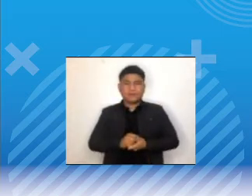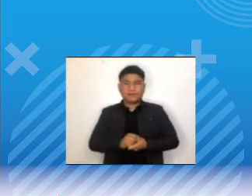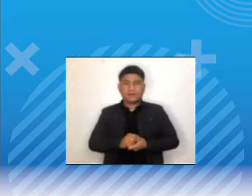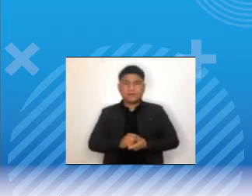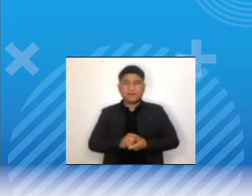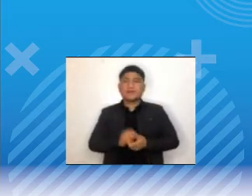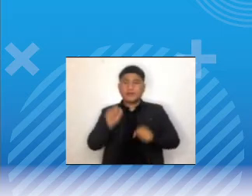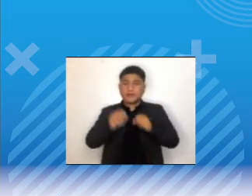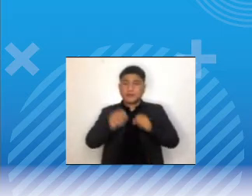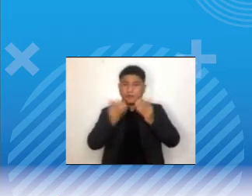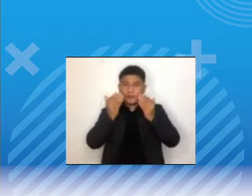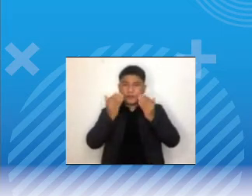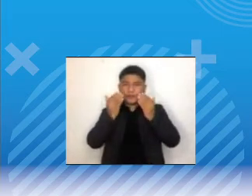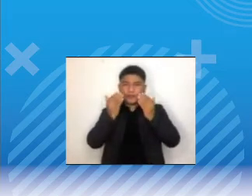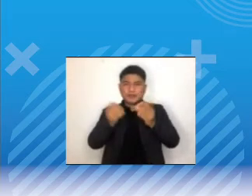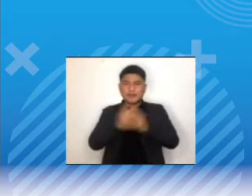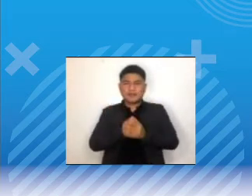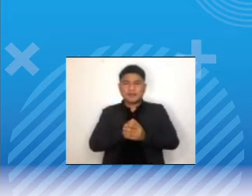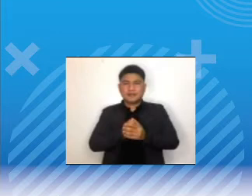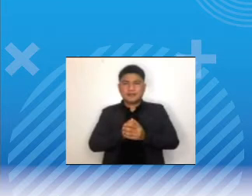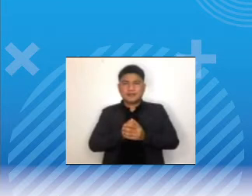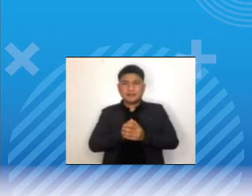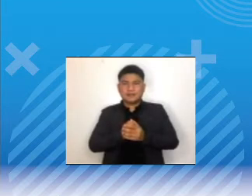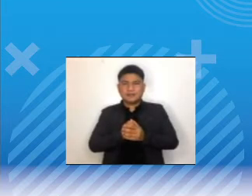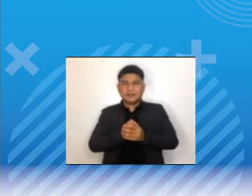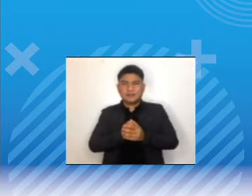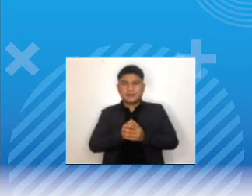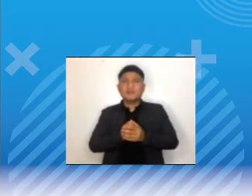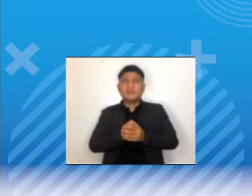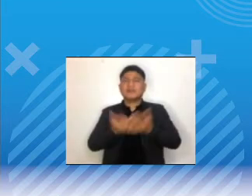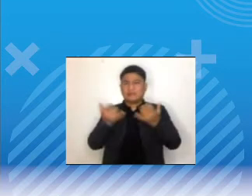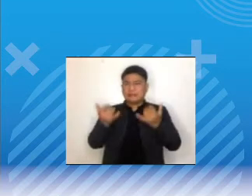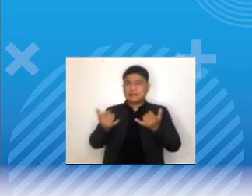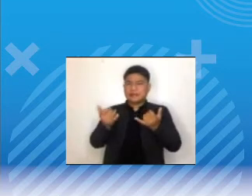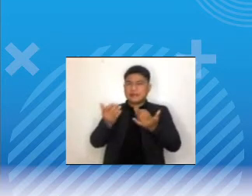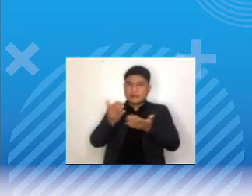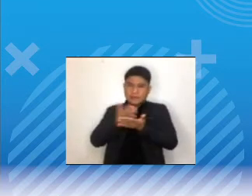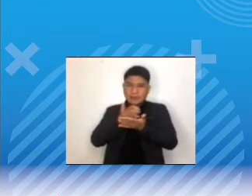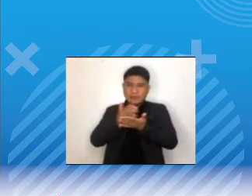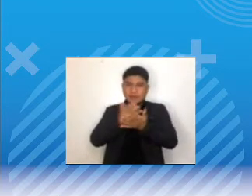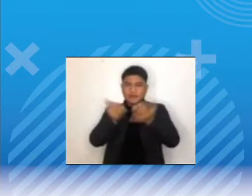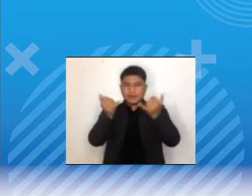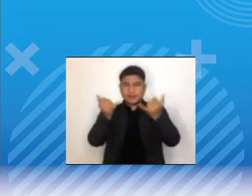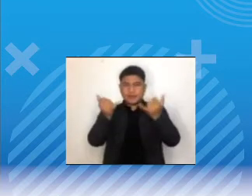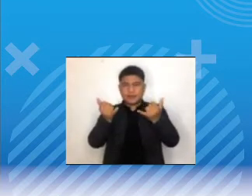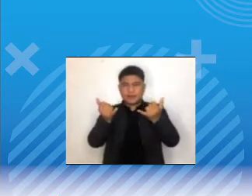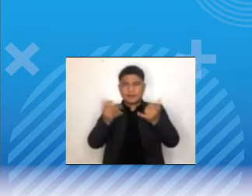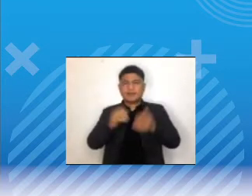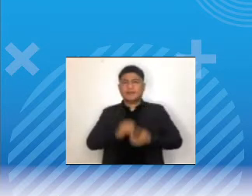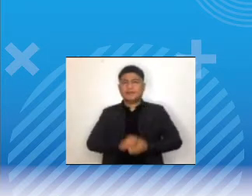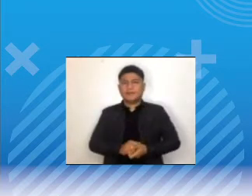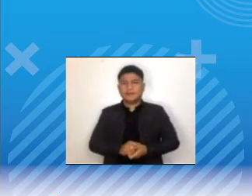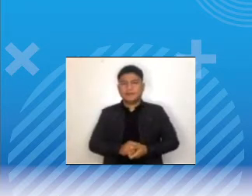So, thank you. So, yon yung maibabahagi ko ngayong araw na ito.